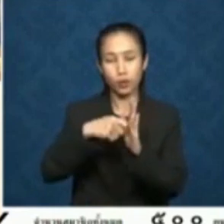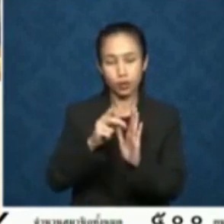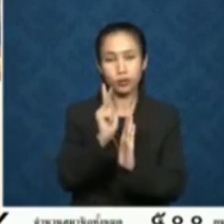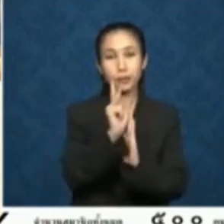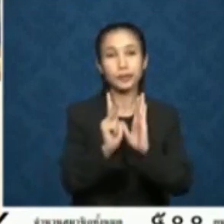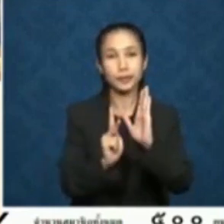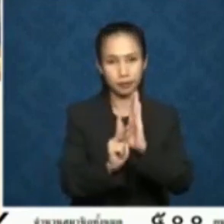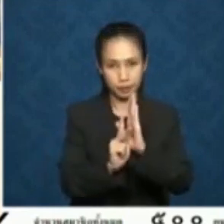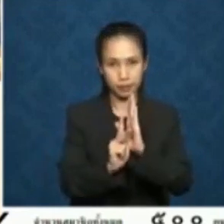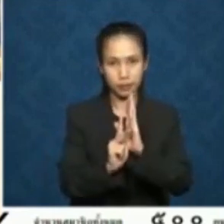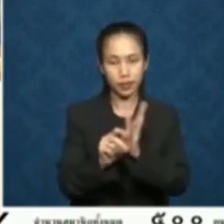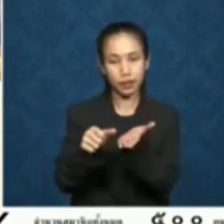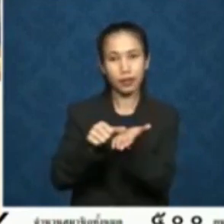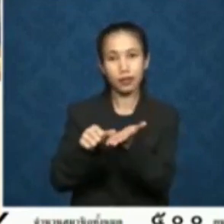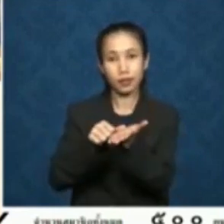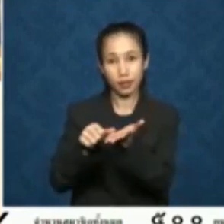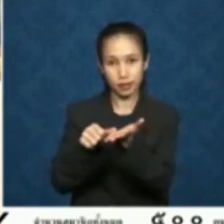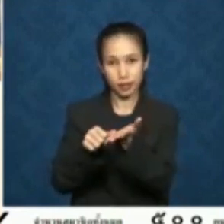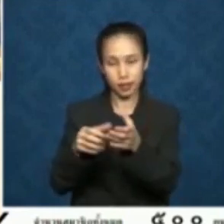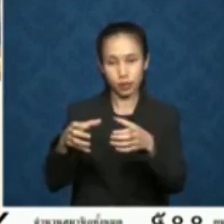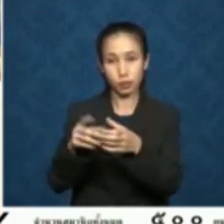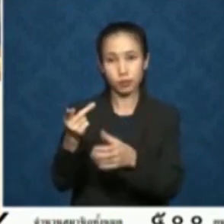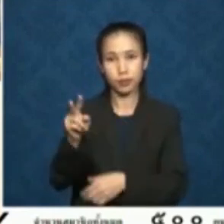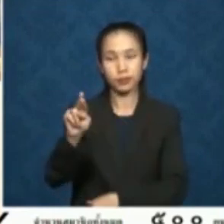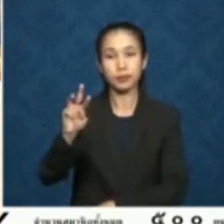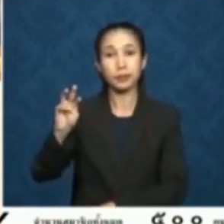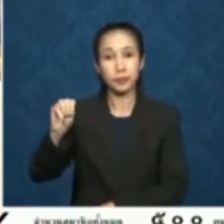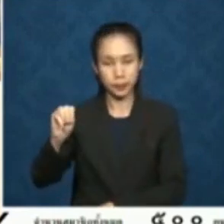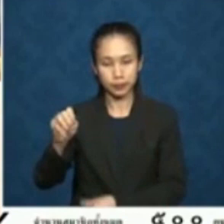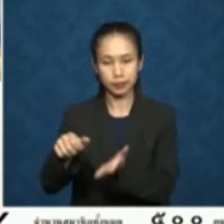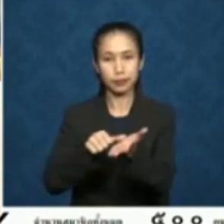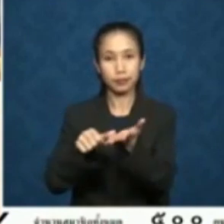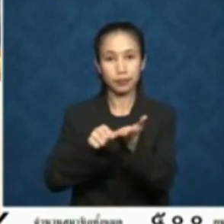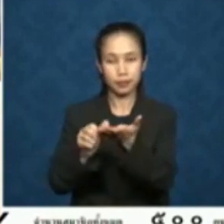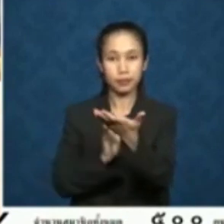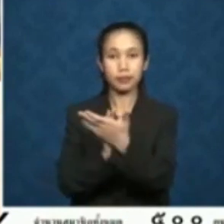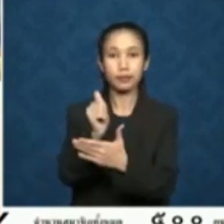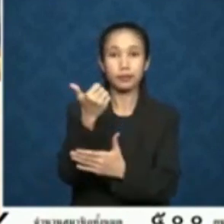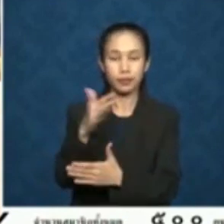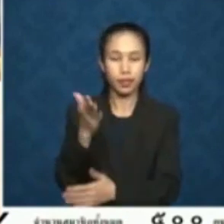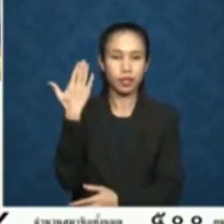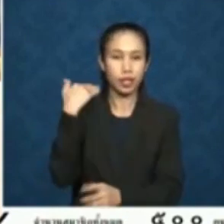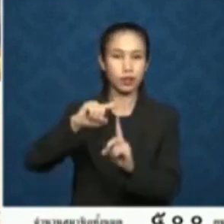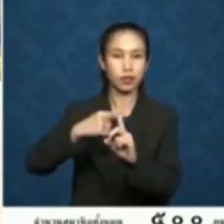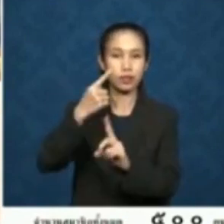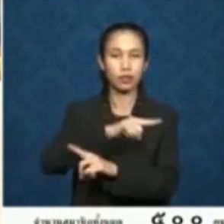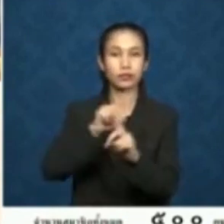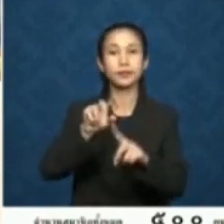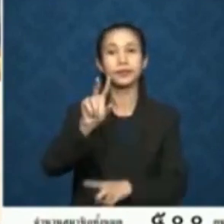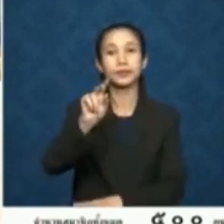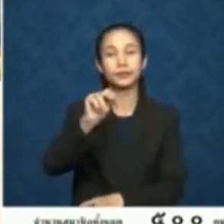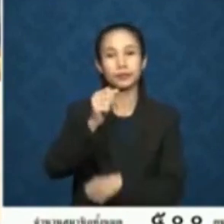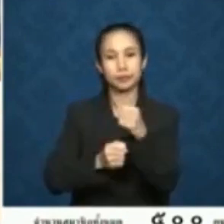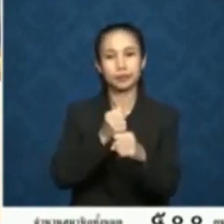ผลว่ากฎหมายนะครับร่างบัญญัติแก้ไขเพิ่มเติมของคณะรัฐมนตรีนั้นออกมาแล้วนะครับได้รับการอนุมัติเมื่อวันที่30มกรา